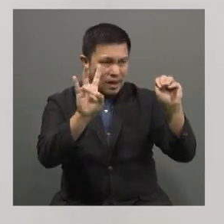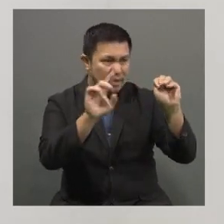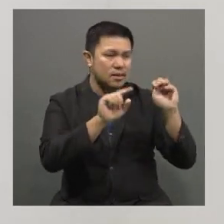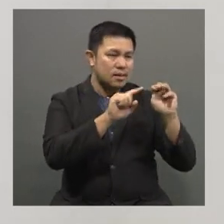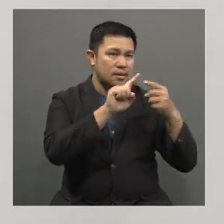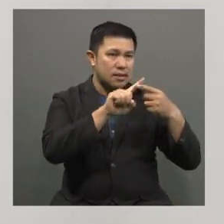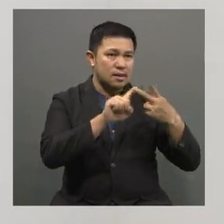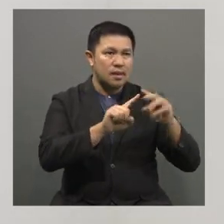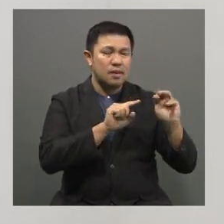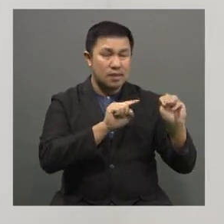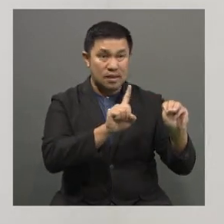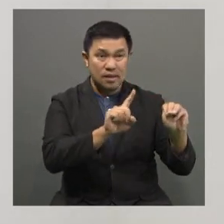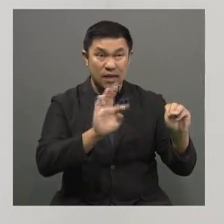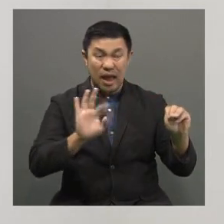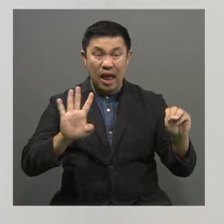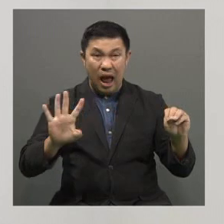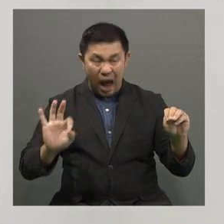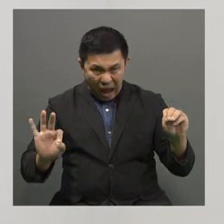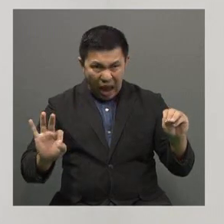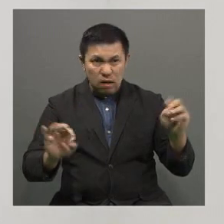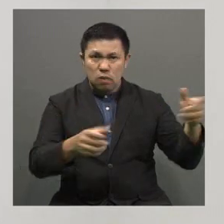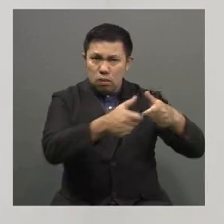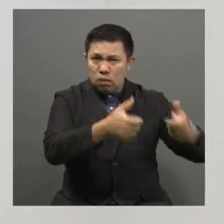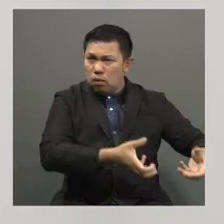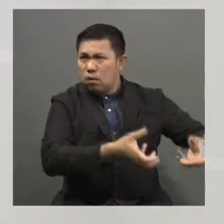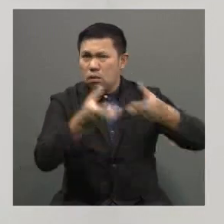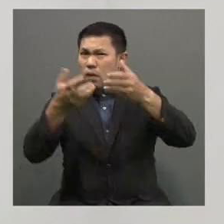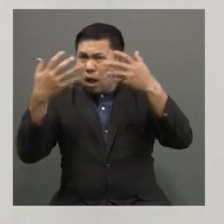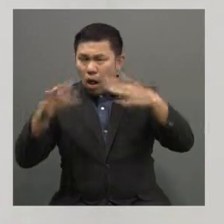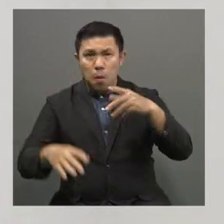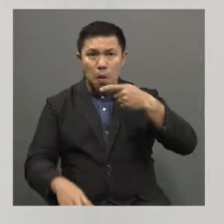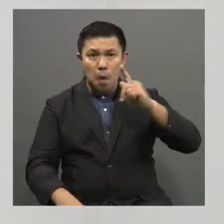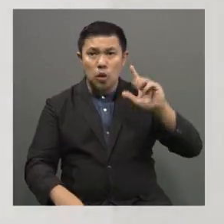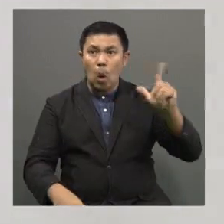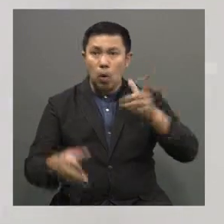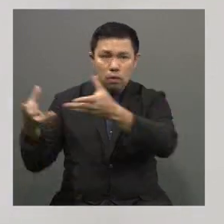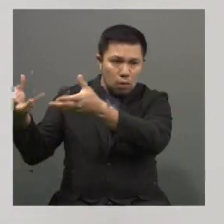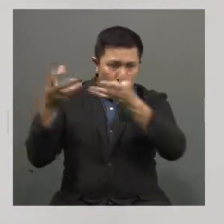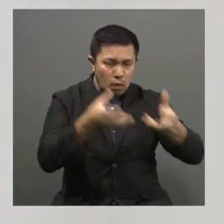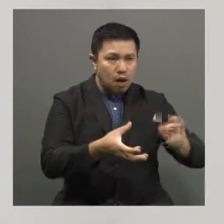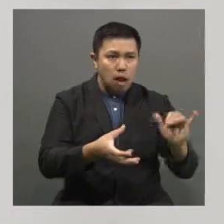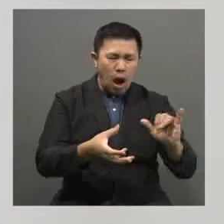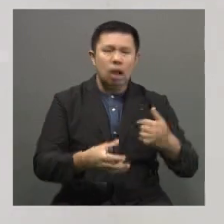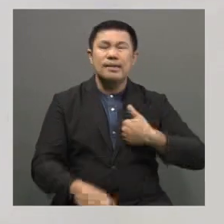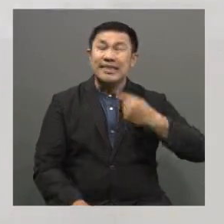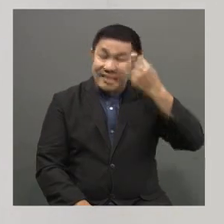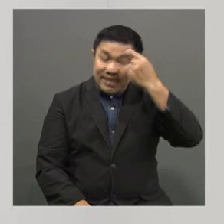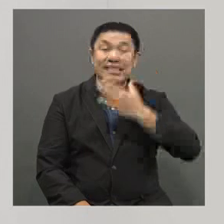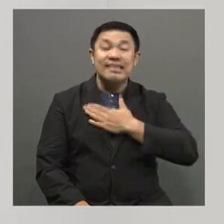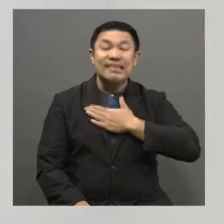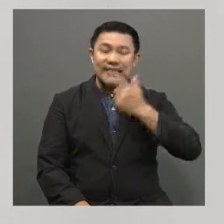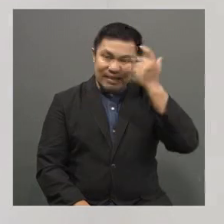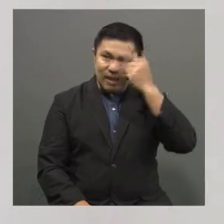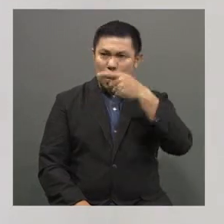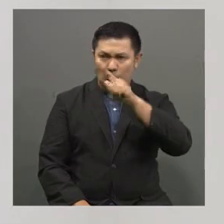แล้วปชสนวกลับมาเพราะอะไครับเชื่อคิดกผมเอง